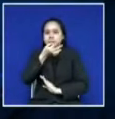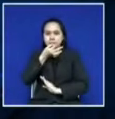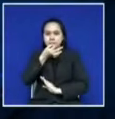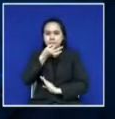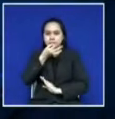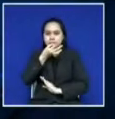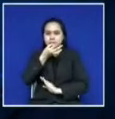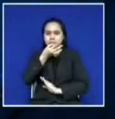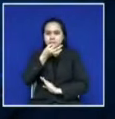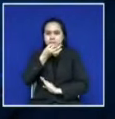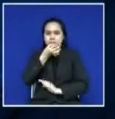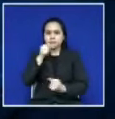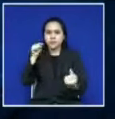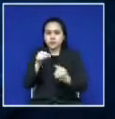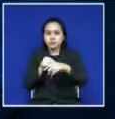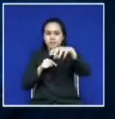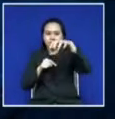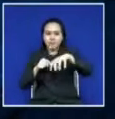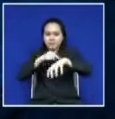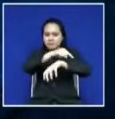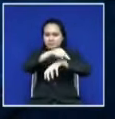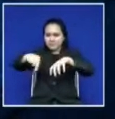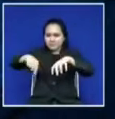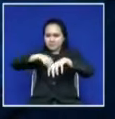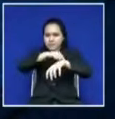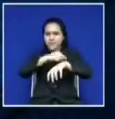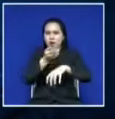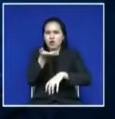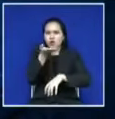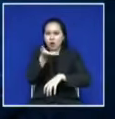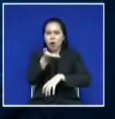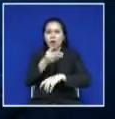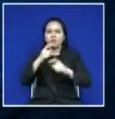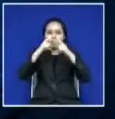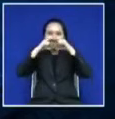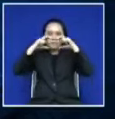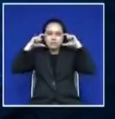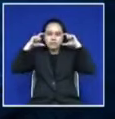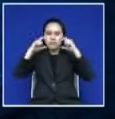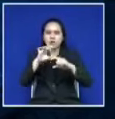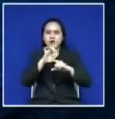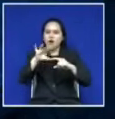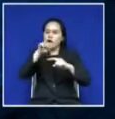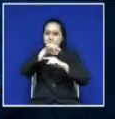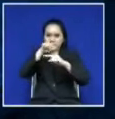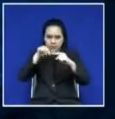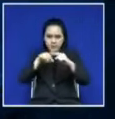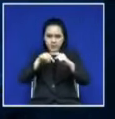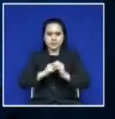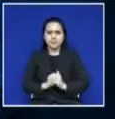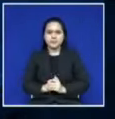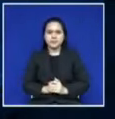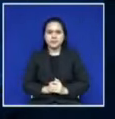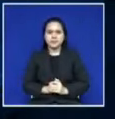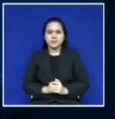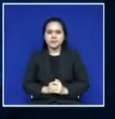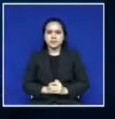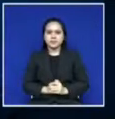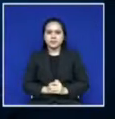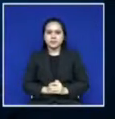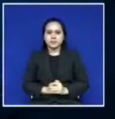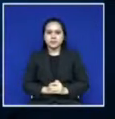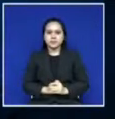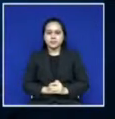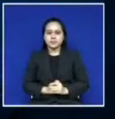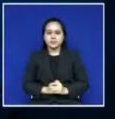ริเวณที่เป็นแอคทีฟนั่นนะก็ขอให้ใส่หน้ากากให้ได้ 100% เลยทีเดียวนะครับนะก็สำหรับประชาช